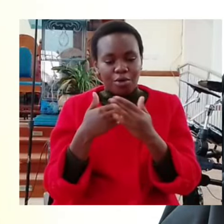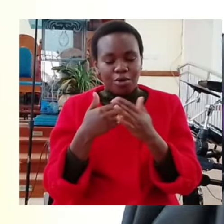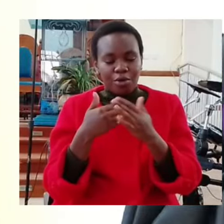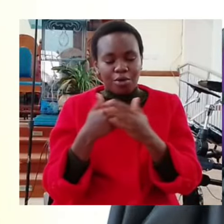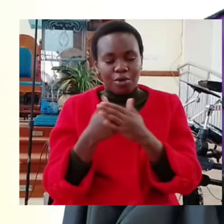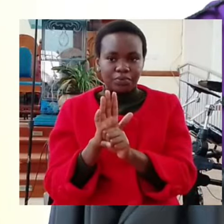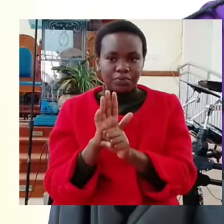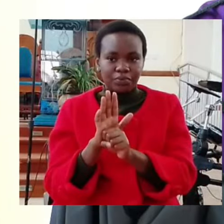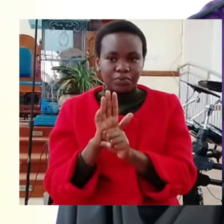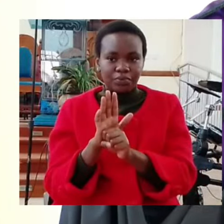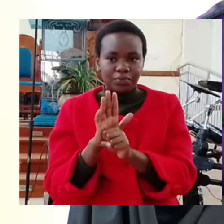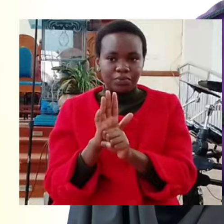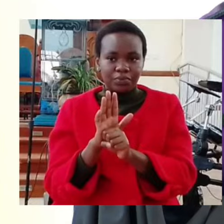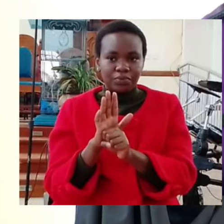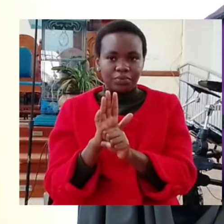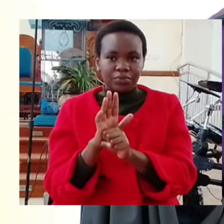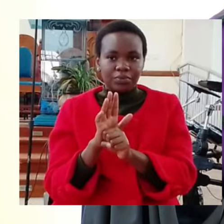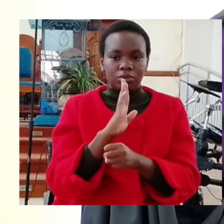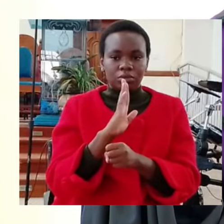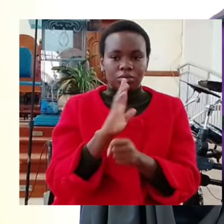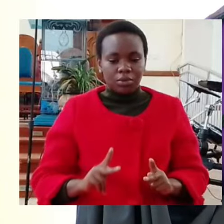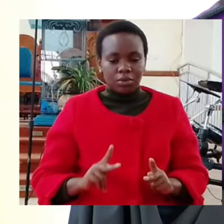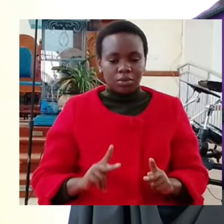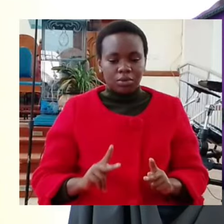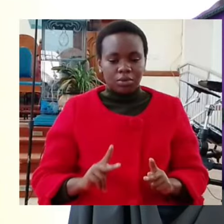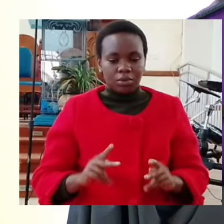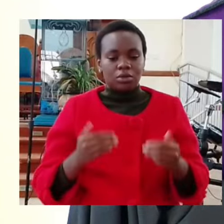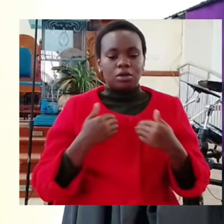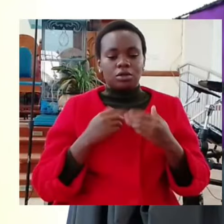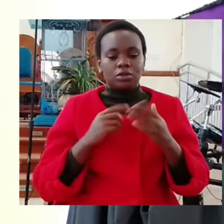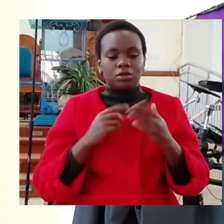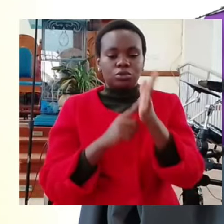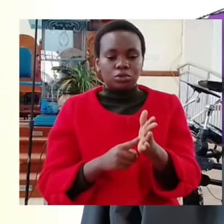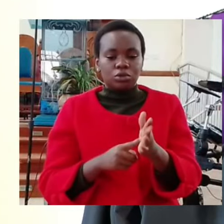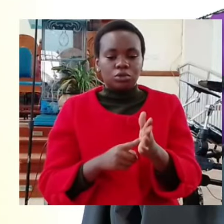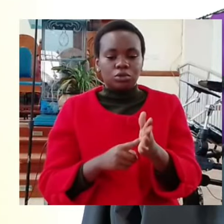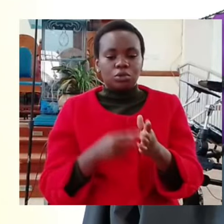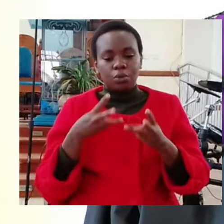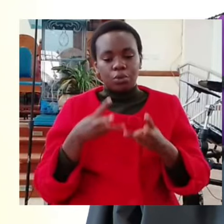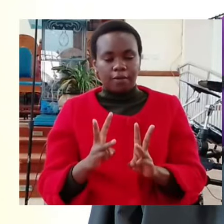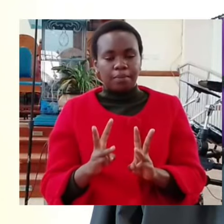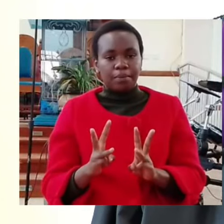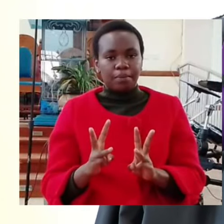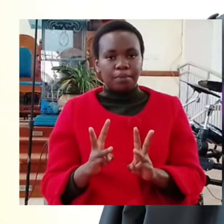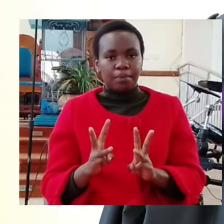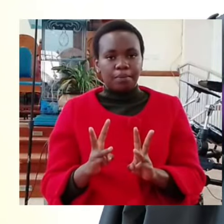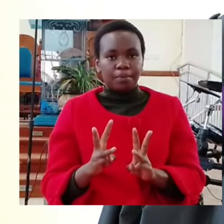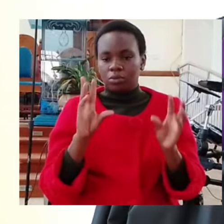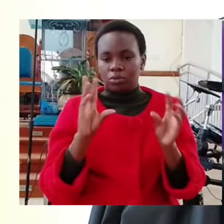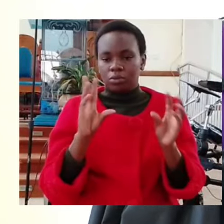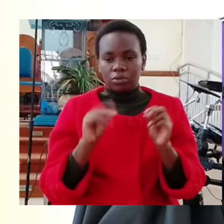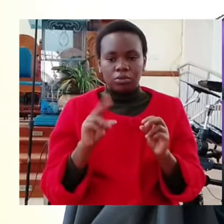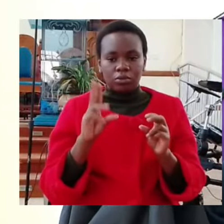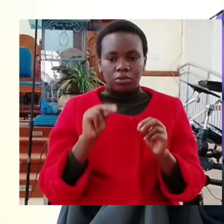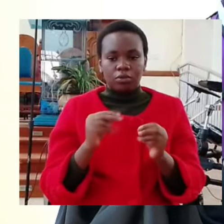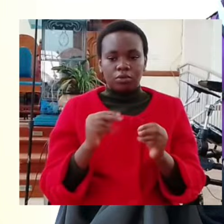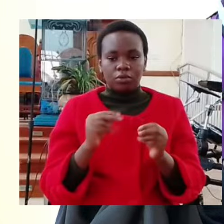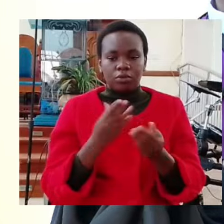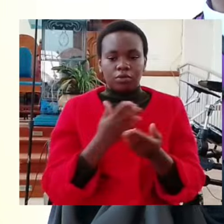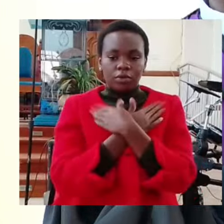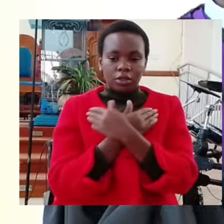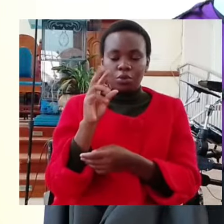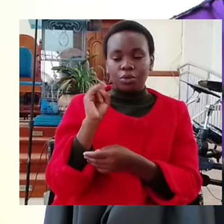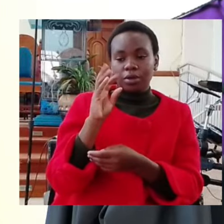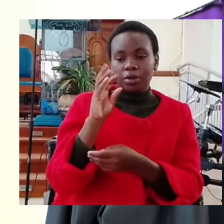mwathani ni mundu itari nake wako nyonia ke jira ero murataguwa rio ari kifaki ona we